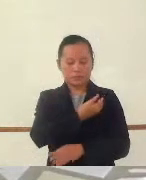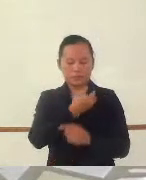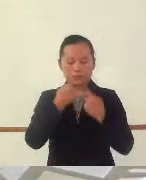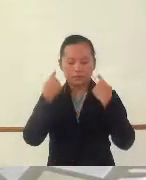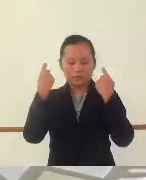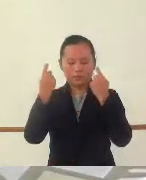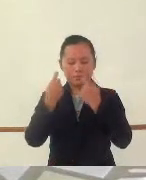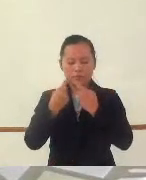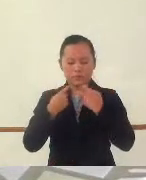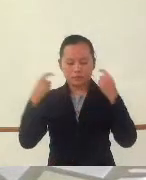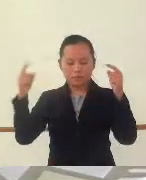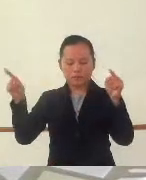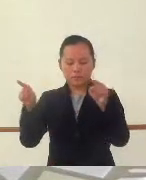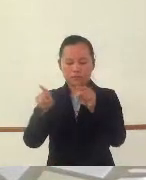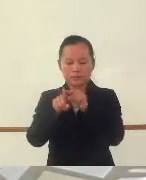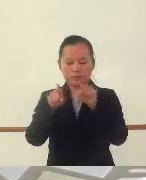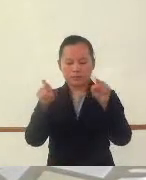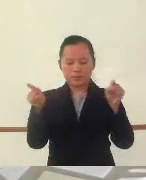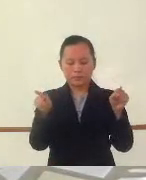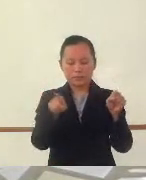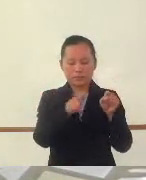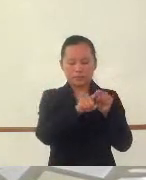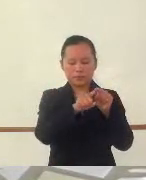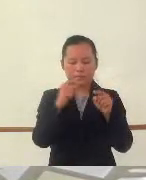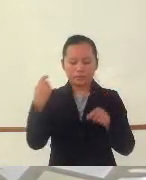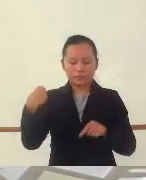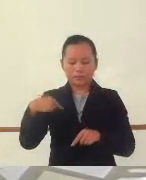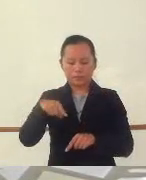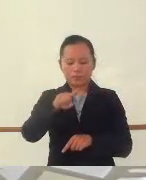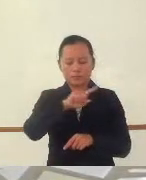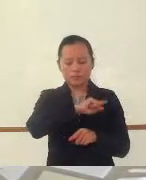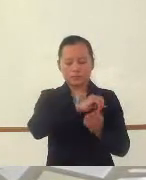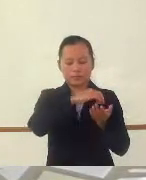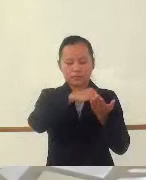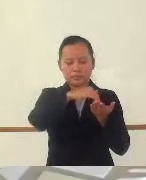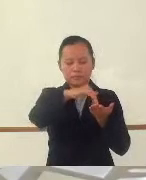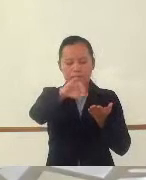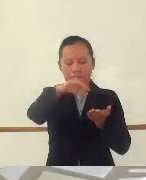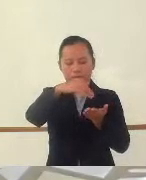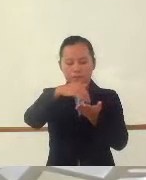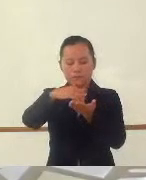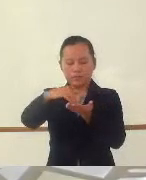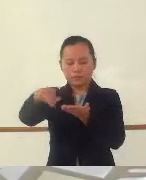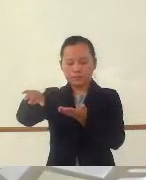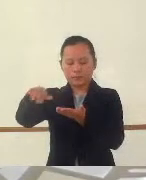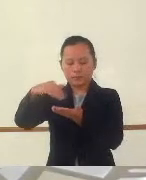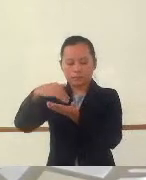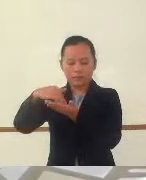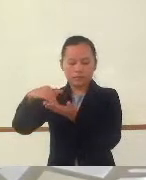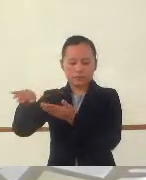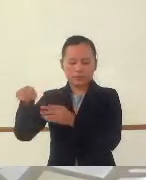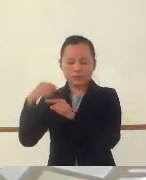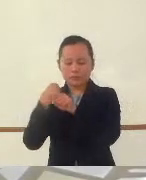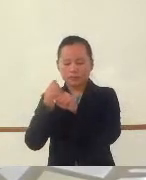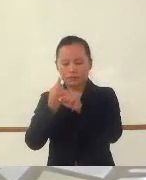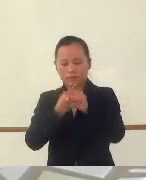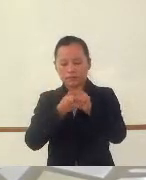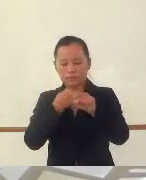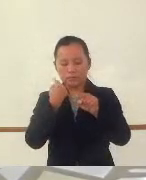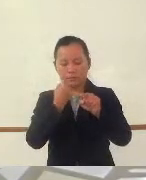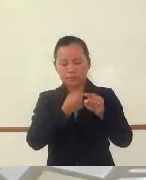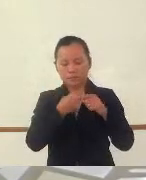seperti kami pun mengampuni yang bersalah kepada kami,